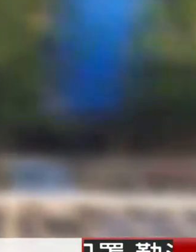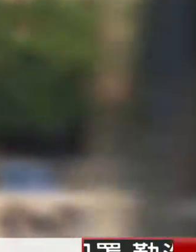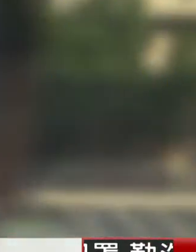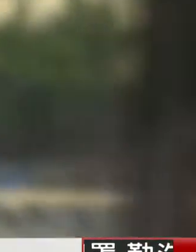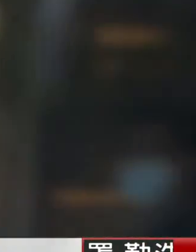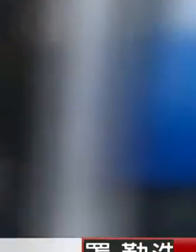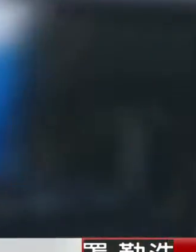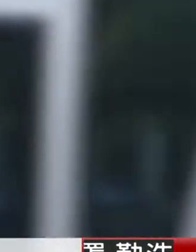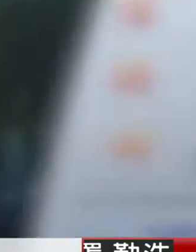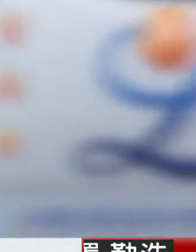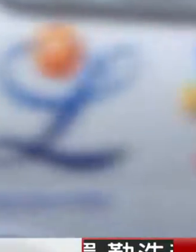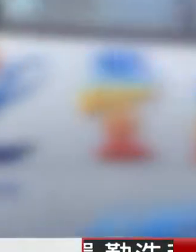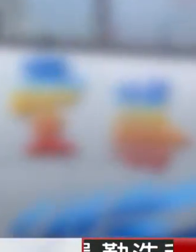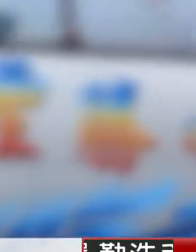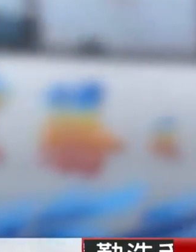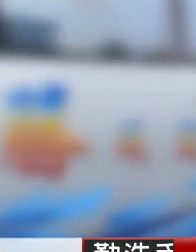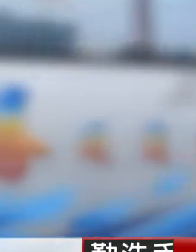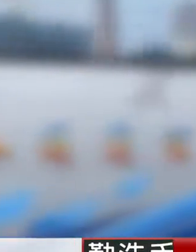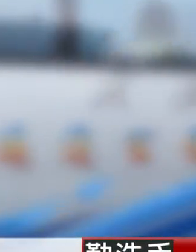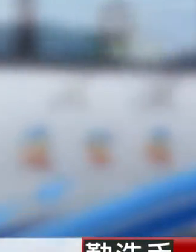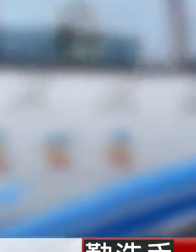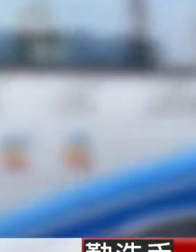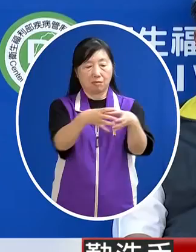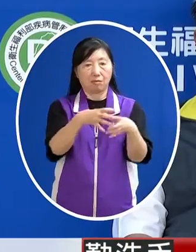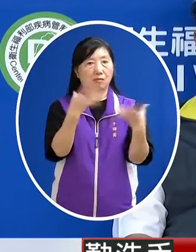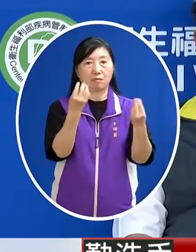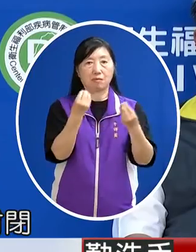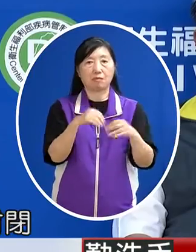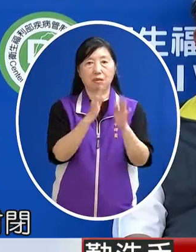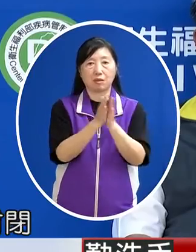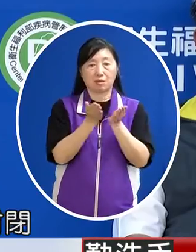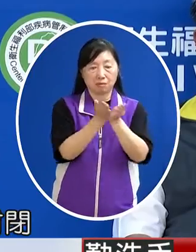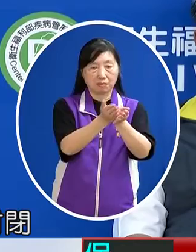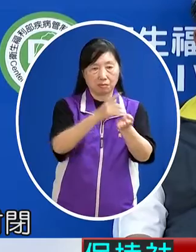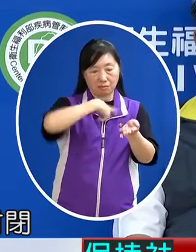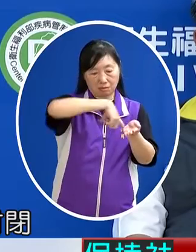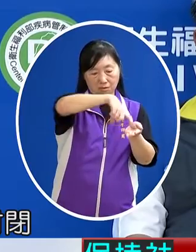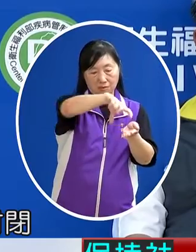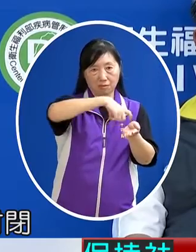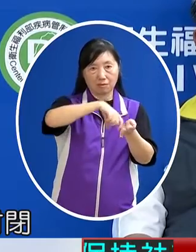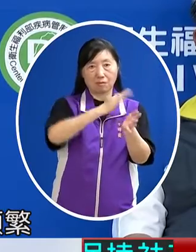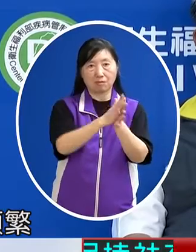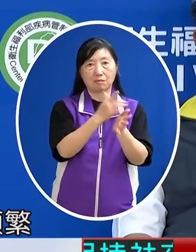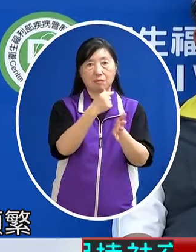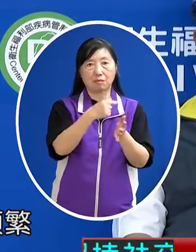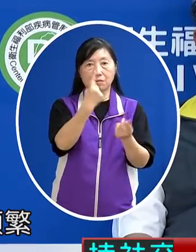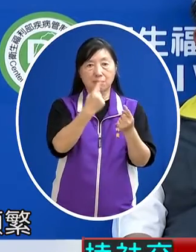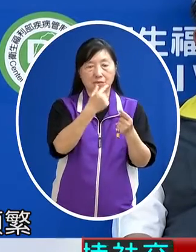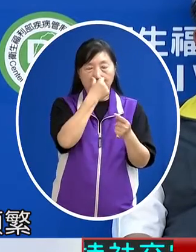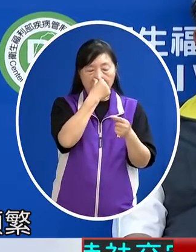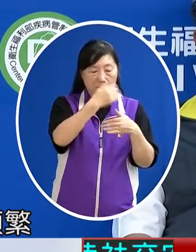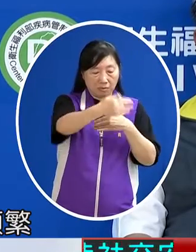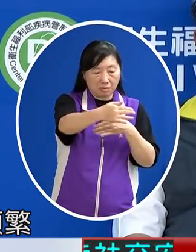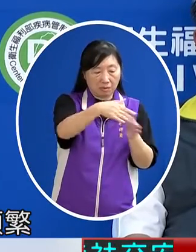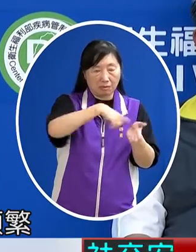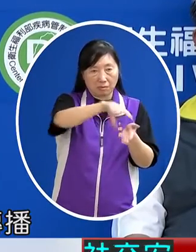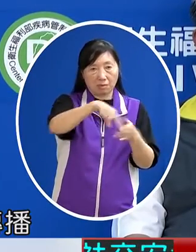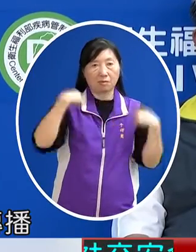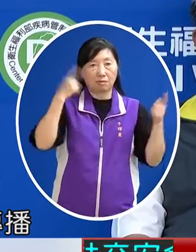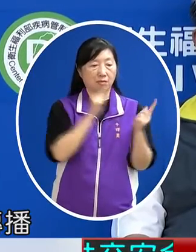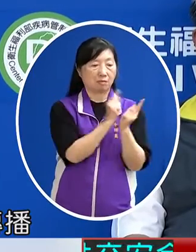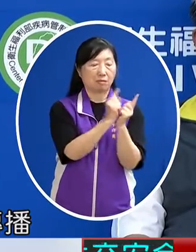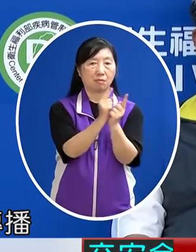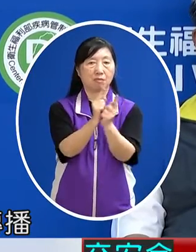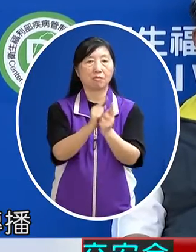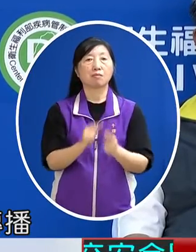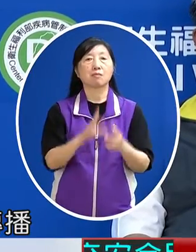员共367人，已经全数返家。 整条舰因为相对的封闭，所以接触的频繁，所以有